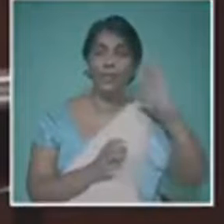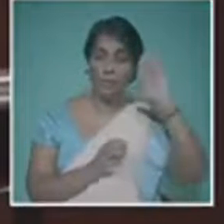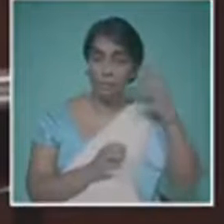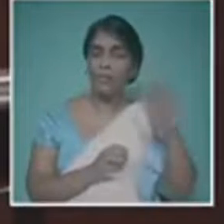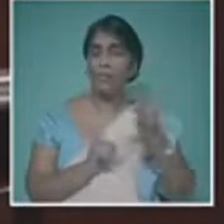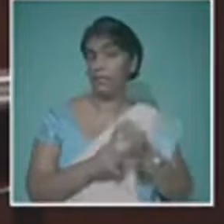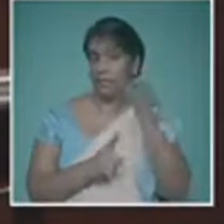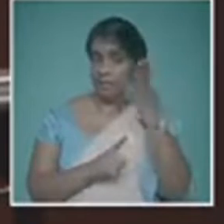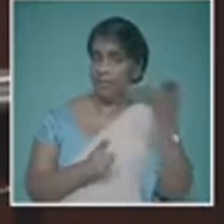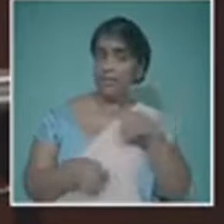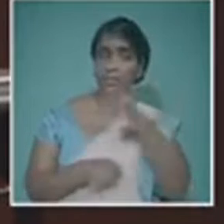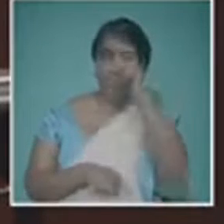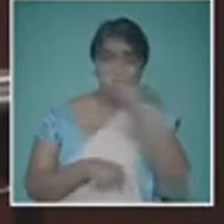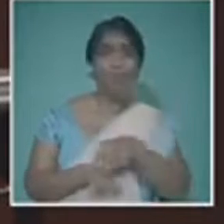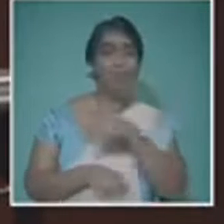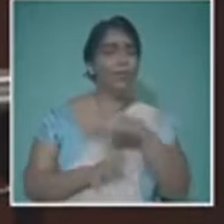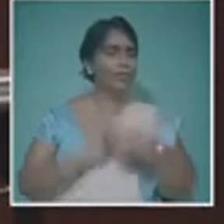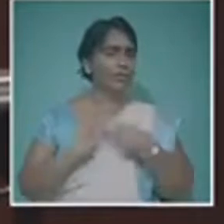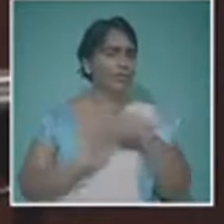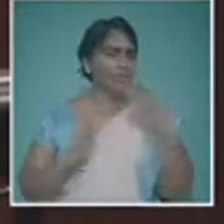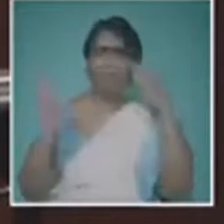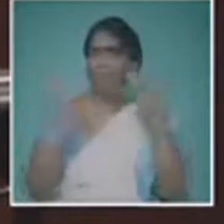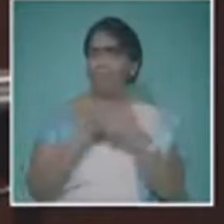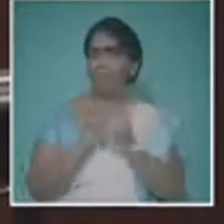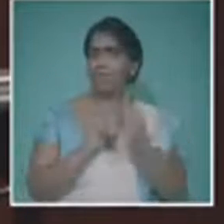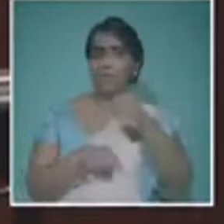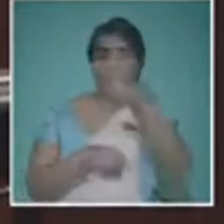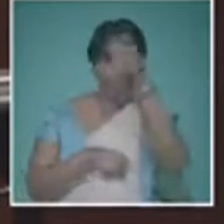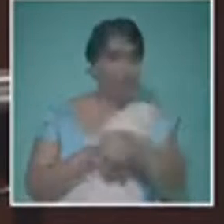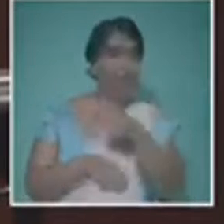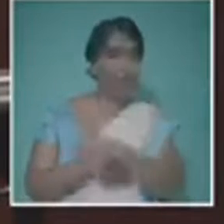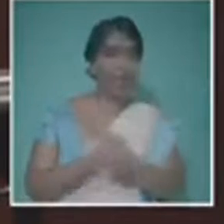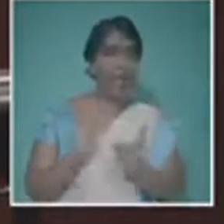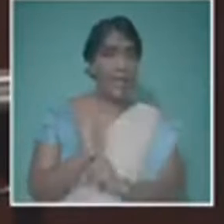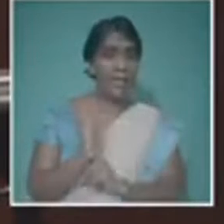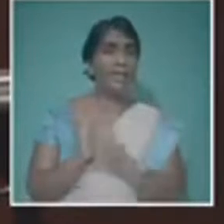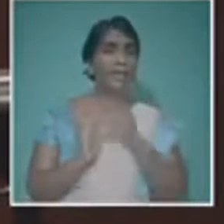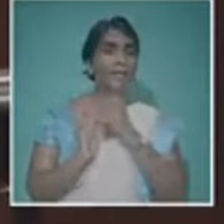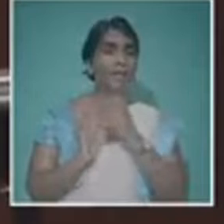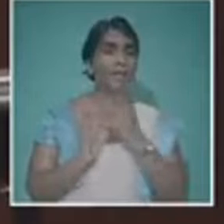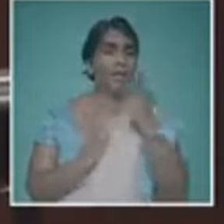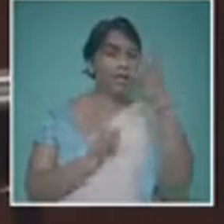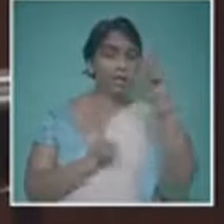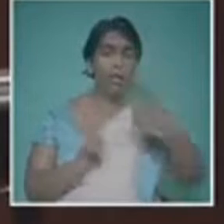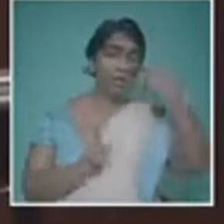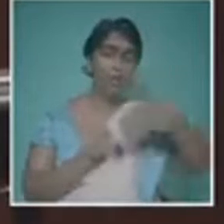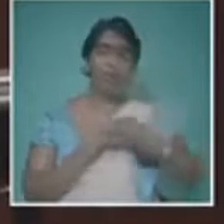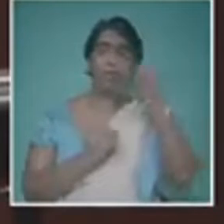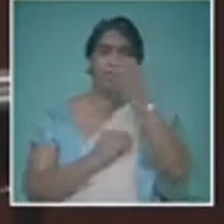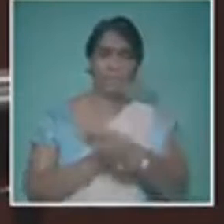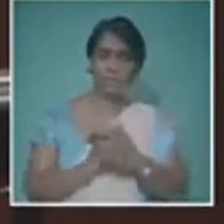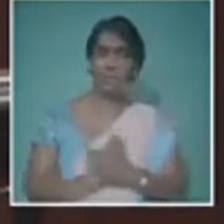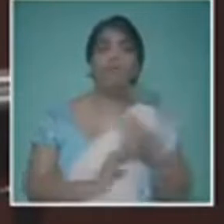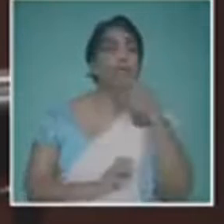12,000 லிட்டர் டீசல் அவருக்கு வழங்கப்படுகின்றது அவர் கோரியிருக்கின்றார். அவர் வேறு வாகனங்களினுடைய பெயர்களை